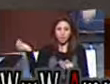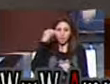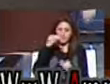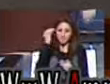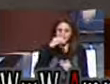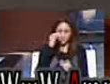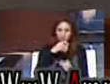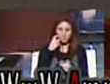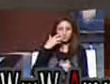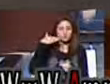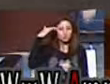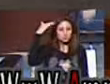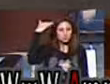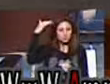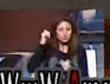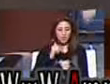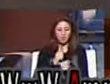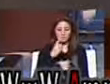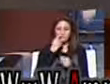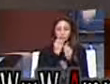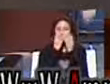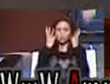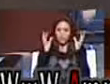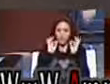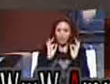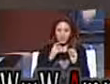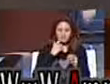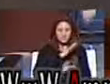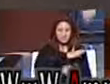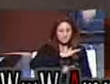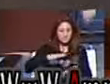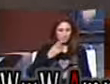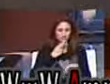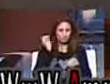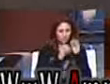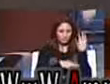نبص للمستقبل، قضايا المناخ، قضايا تلوث النيل،